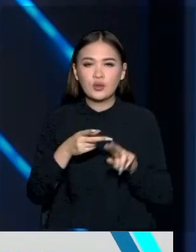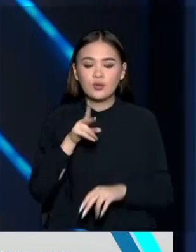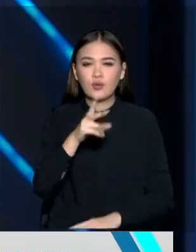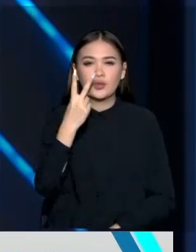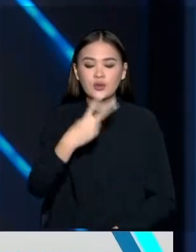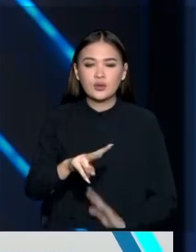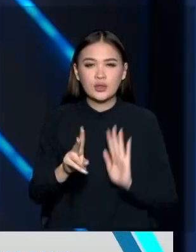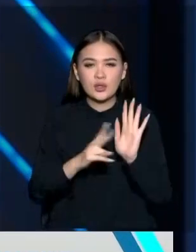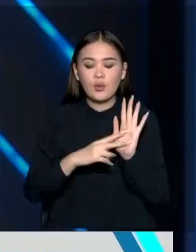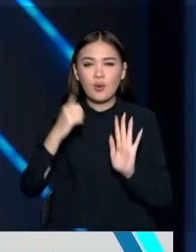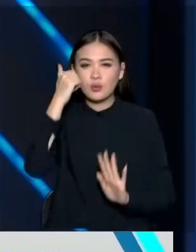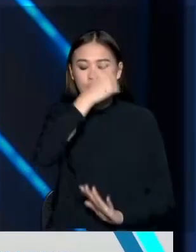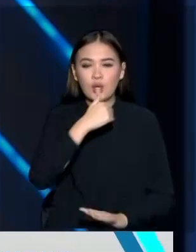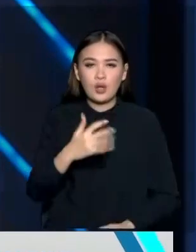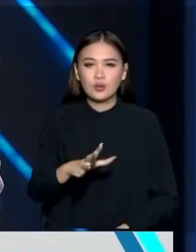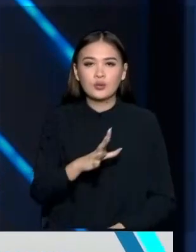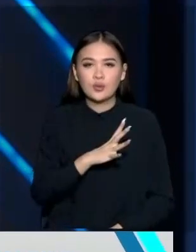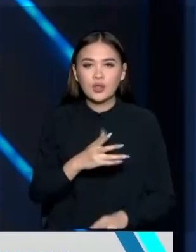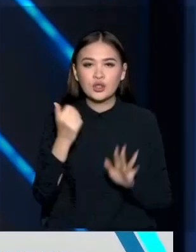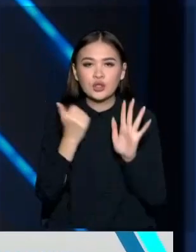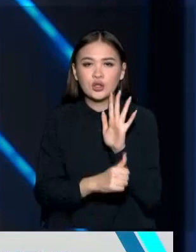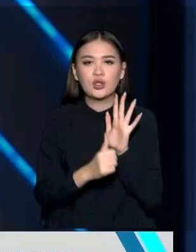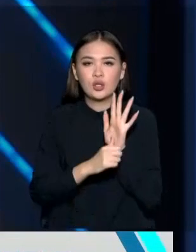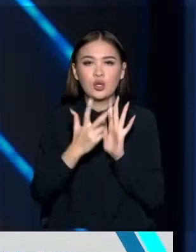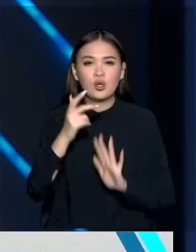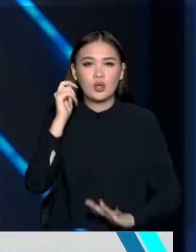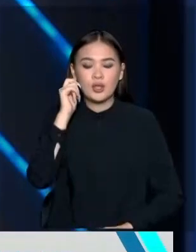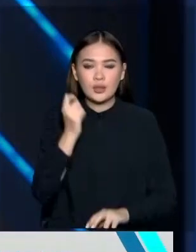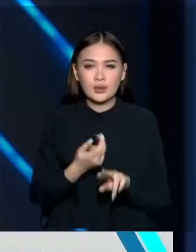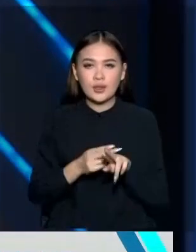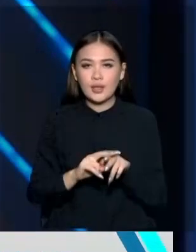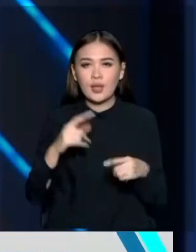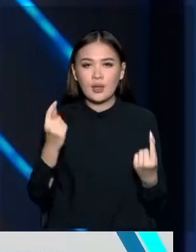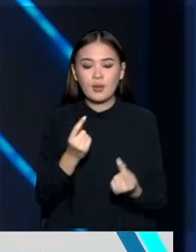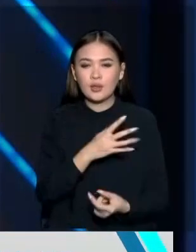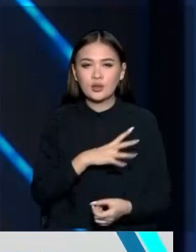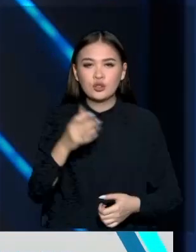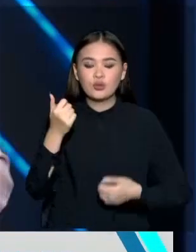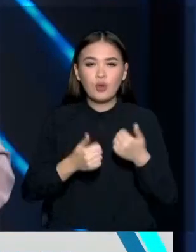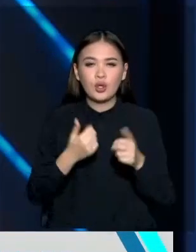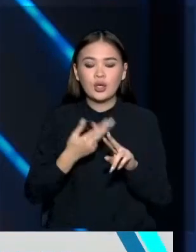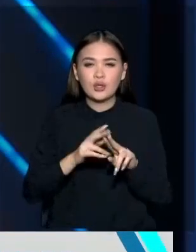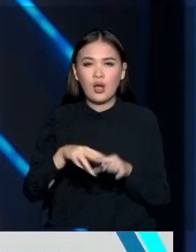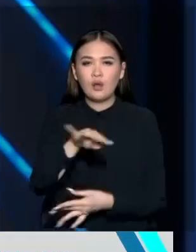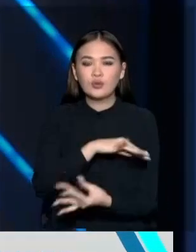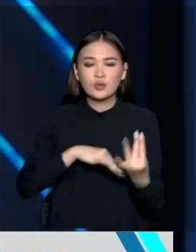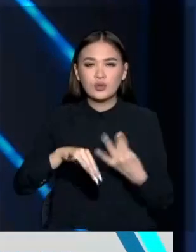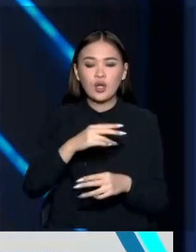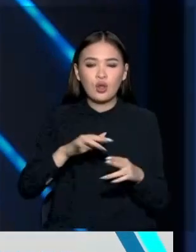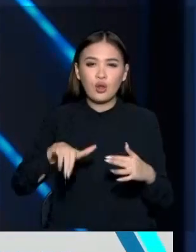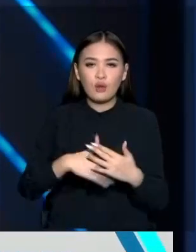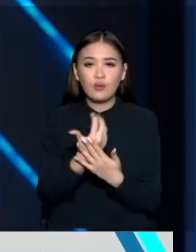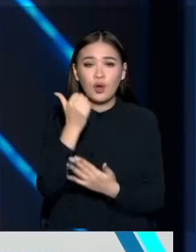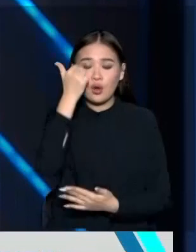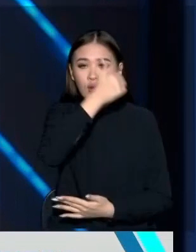2027 Он должен был достичь 63 лет это вызывало немало споров и обсуждений с Нового